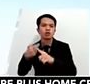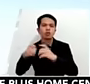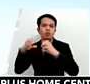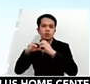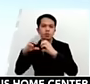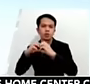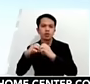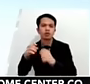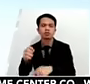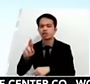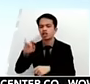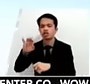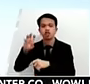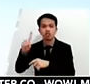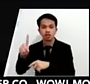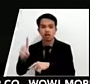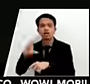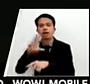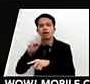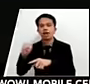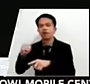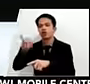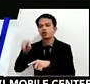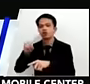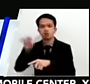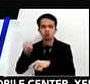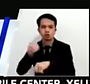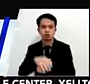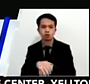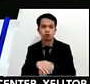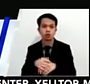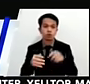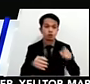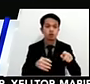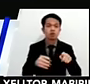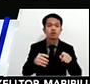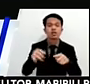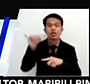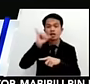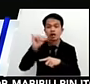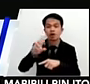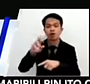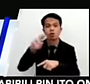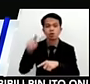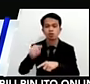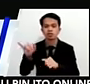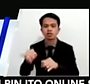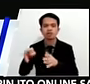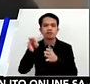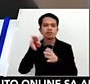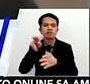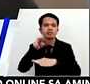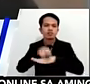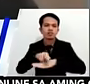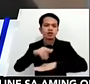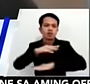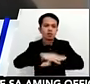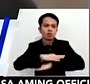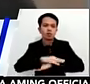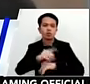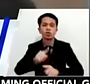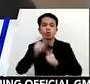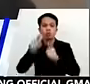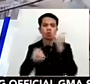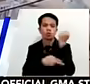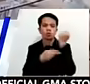Richard Cruz at Jojo Nones. Lasing na umano si Cruz at nakahiga sa kama nang pumunta si Sandro sa hotel room ni Nones